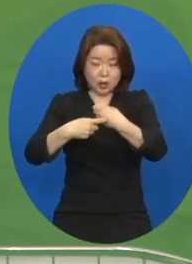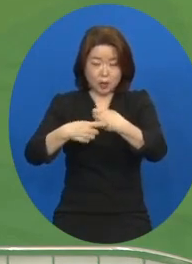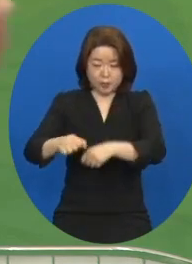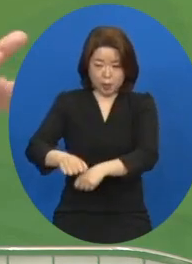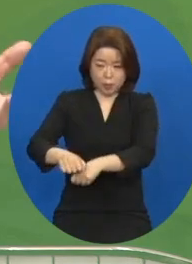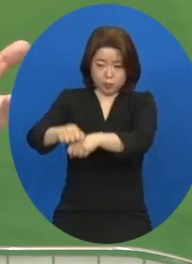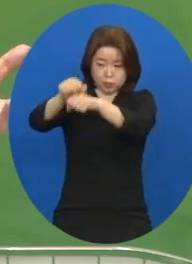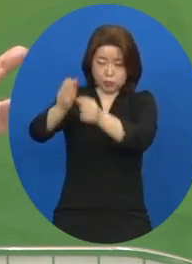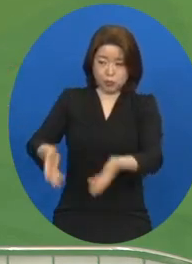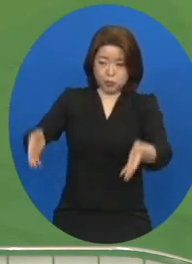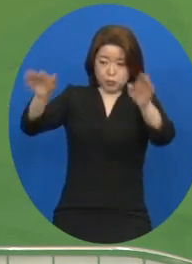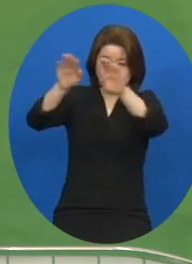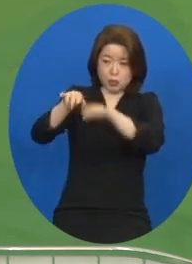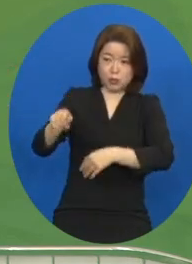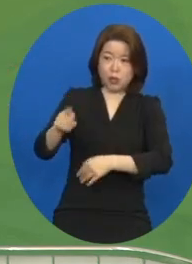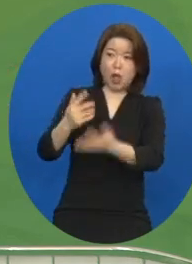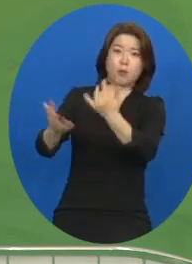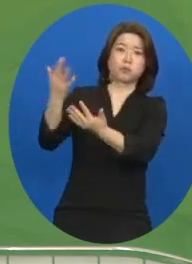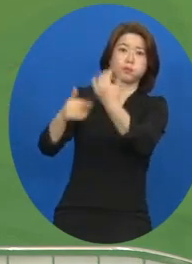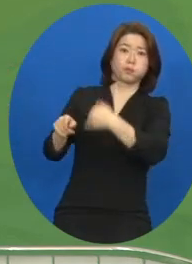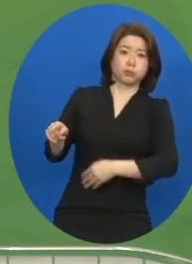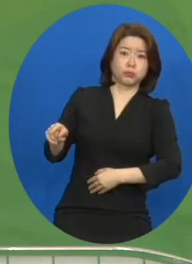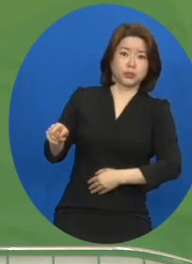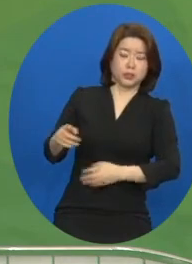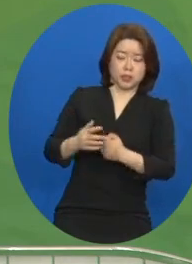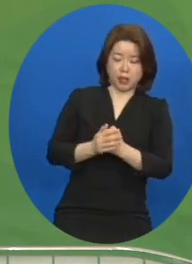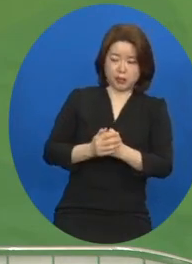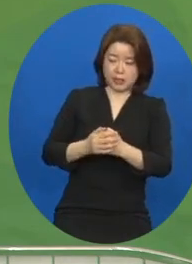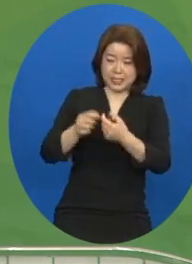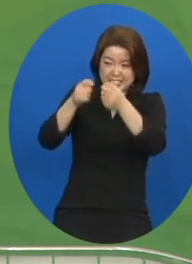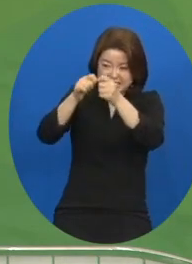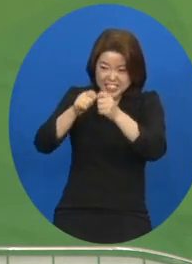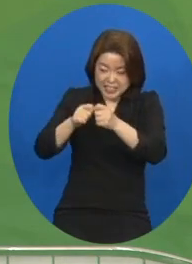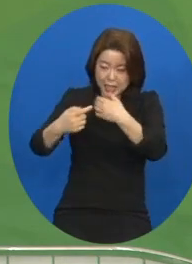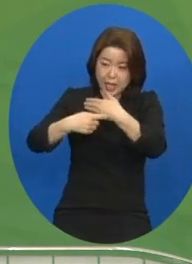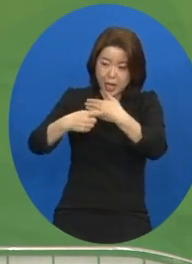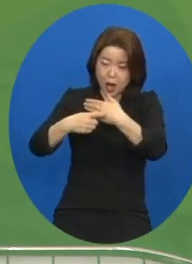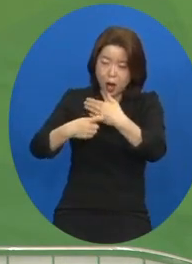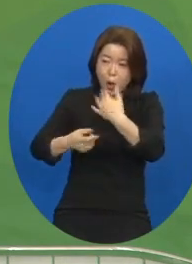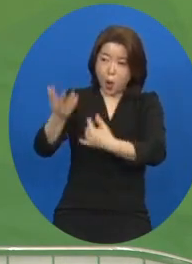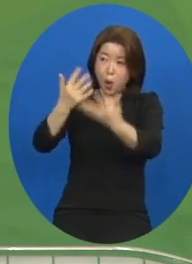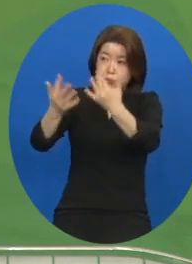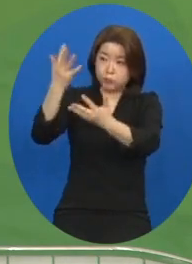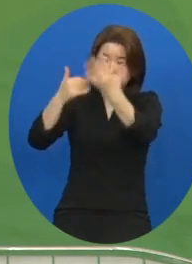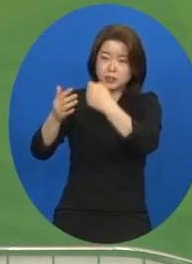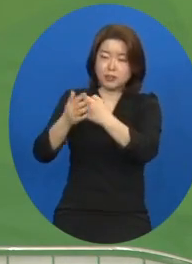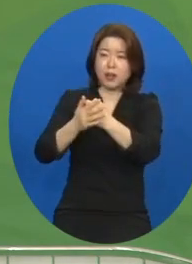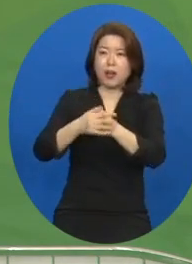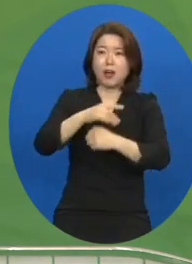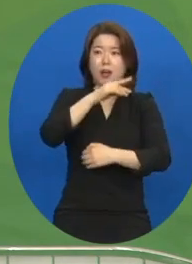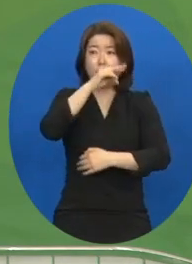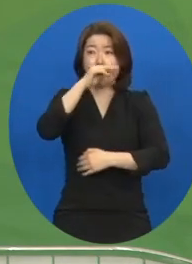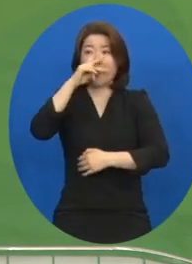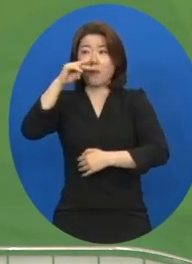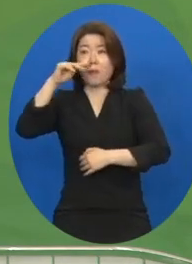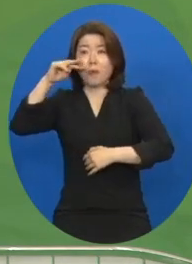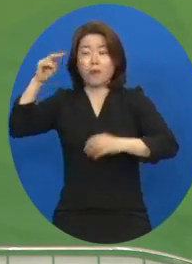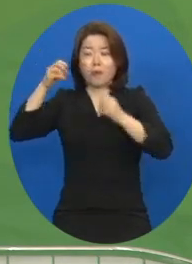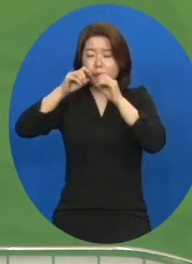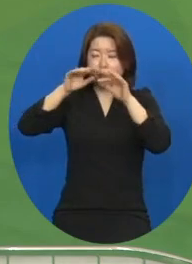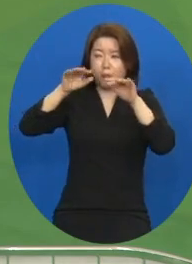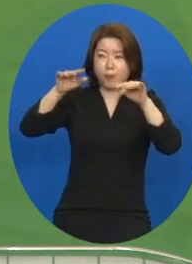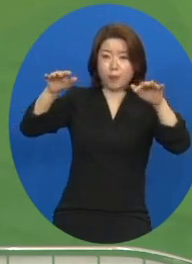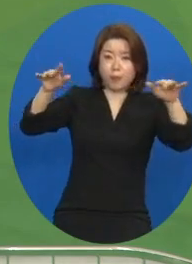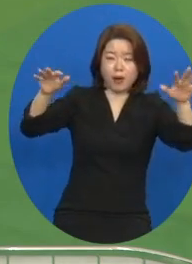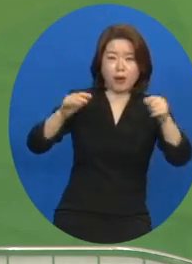창고에 불이 난 거예요. 그 깻묵에 불이 붙으니까 고소한 냄새가 막 퍼지기 시작합니다. 아,